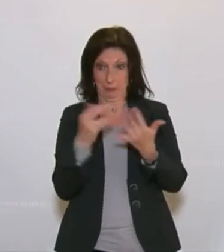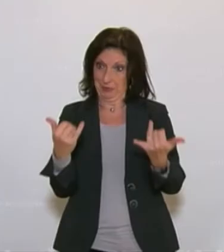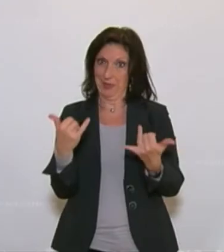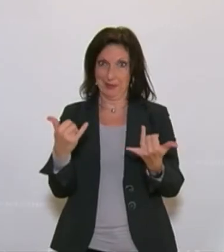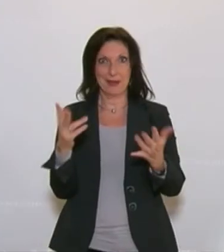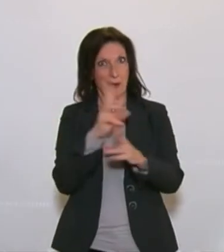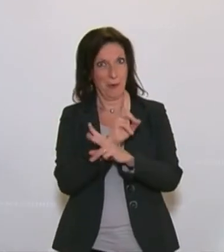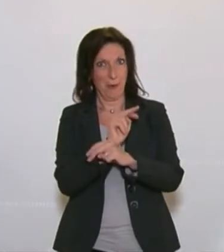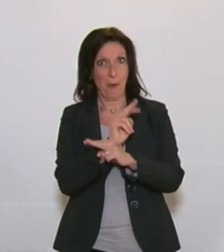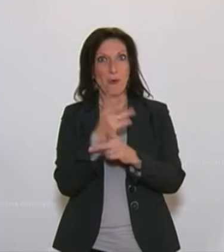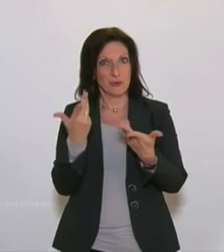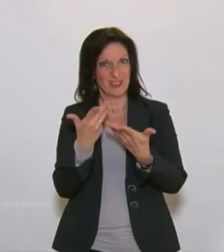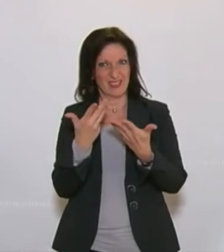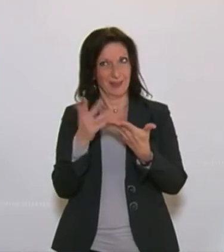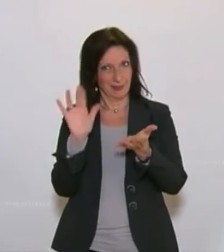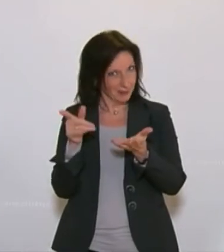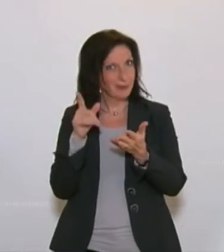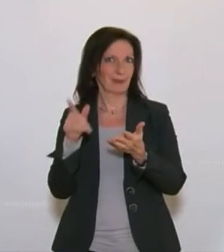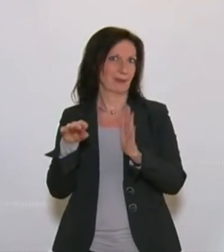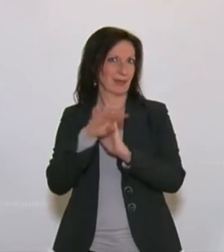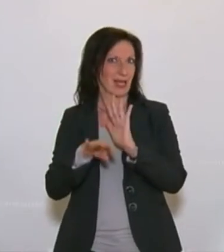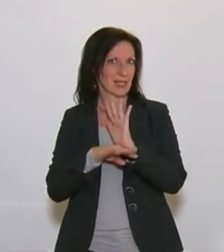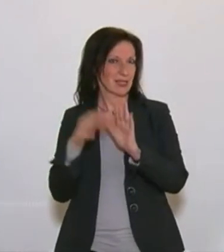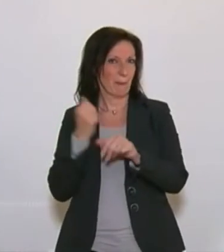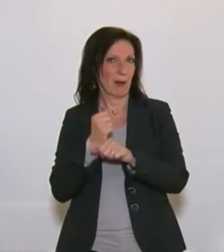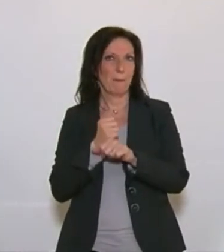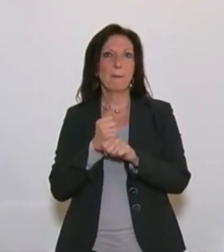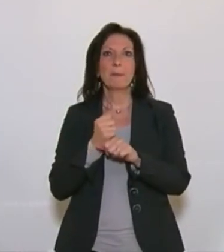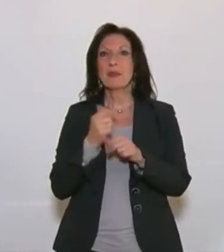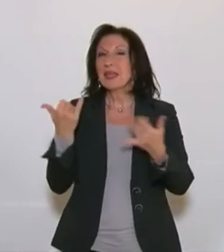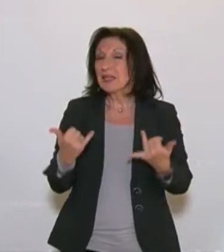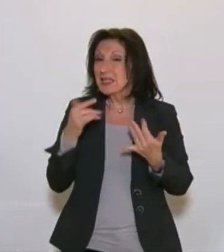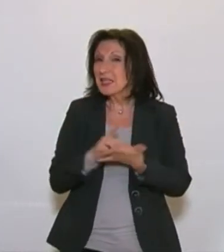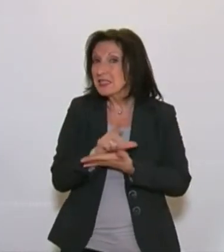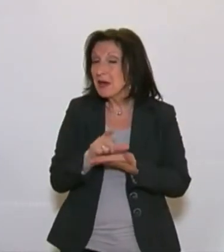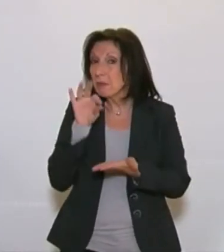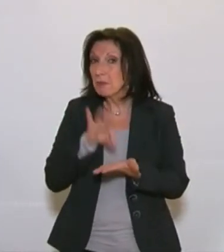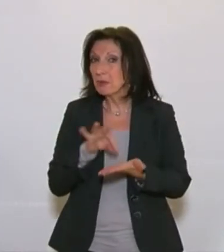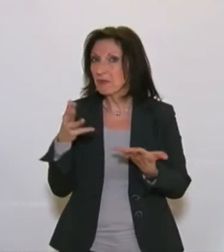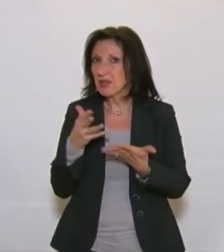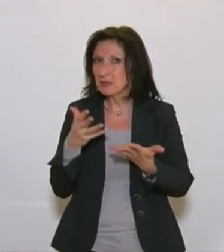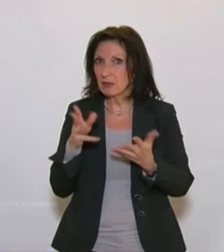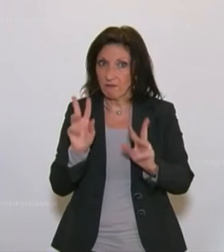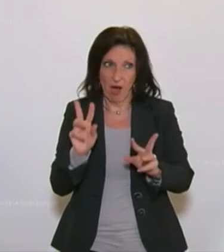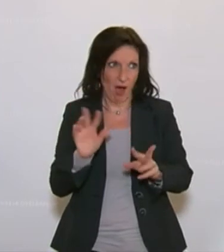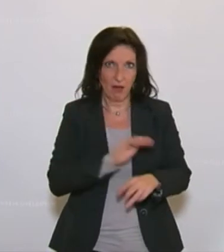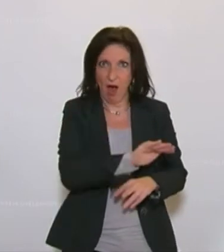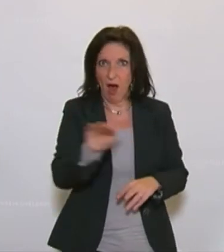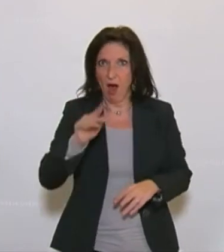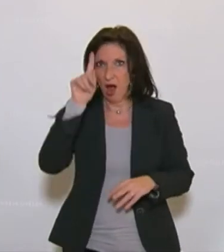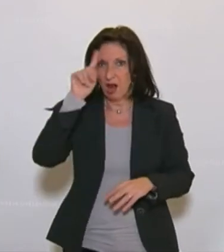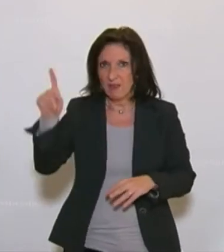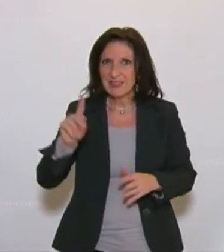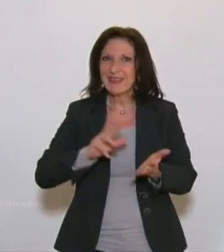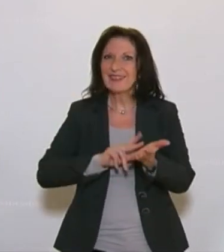diese österreichische Variante des Netz-DGs hier durchzuführen. Der Zeitpunkt ist jener, wo wir eigentlich alle was wissen, dass der